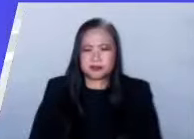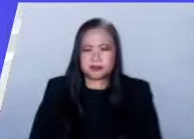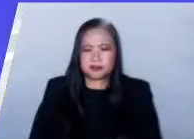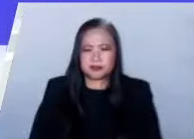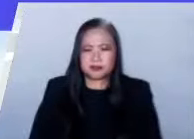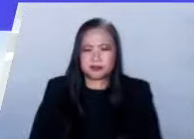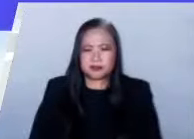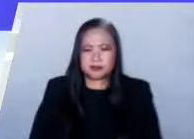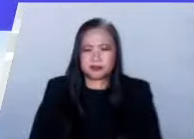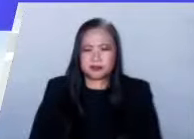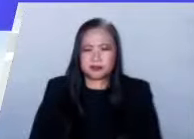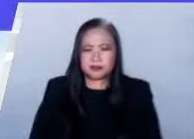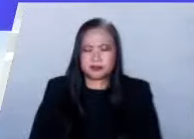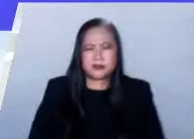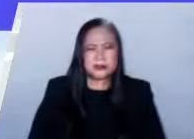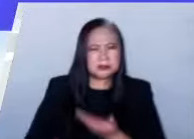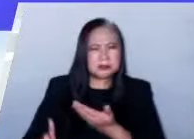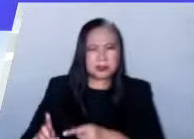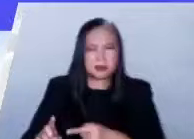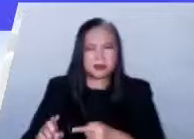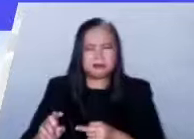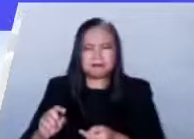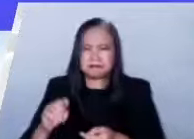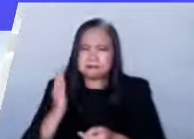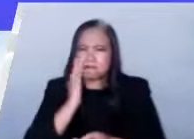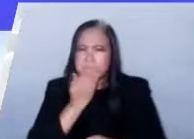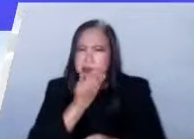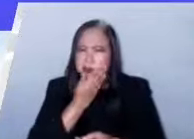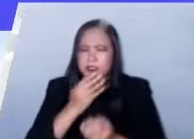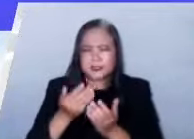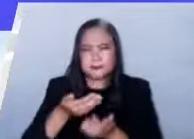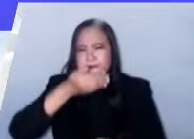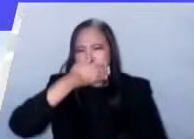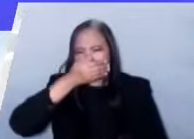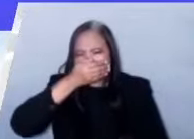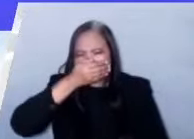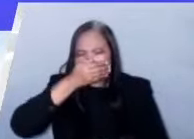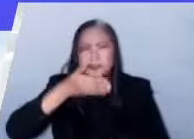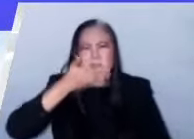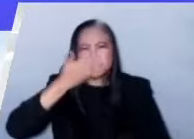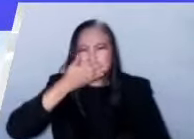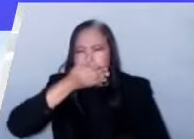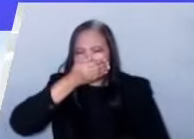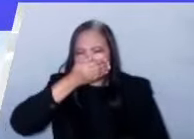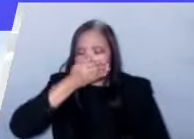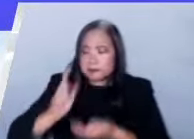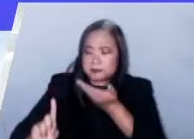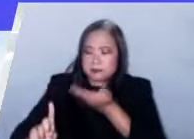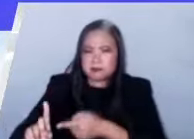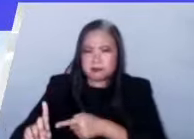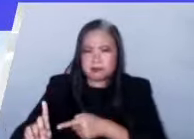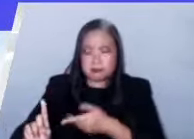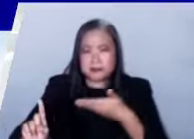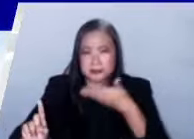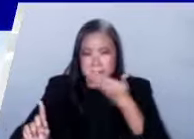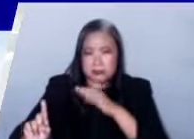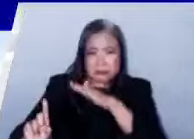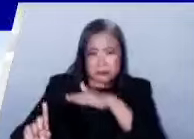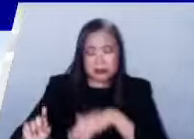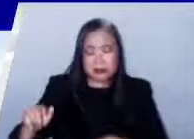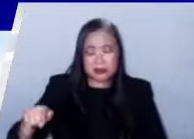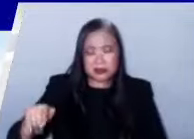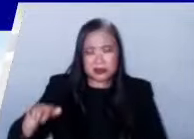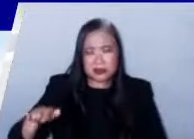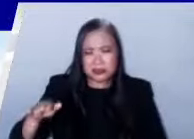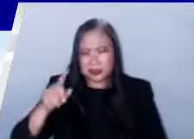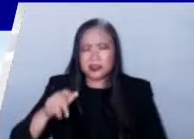isa parang panyo na pinaamoy sa kanyang sa kanyang ilong, kaya parang nanghina yung biktima